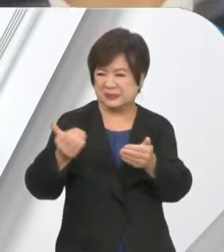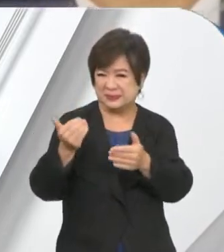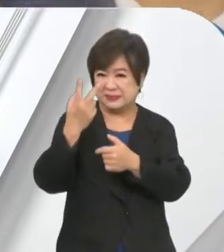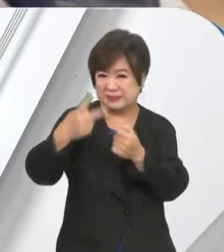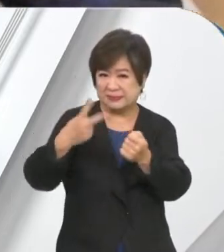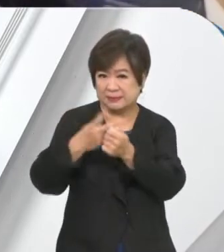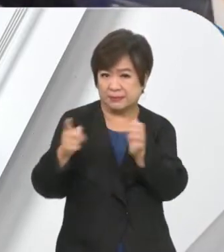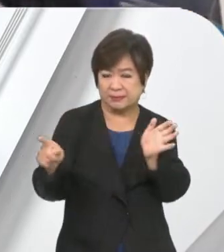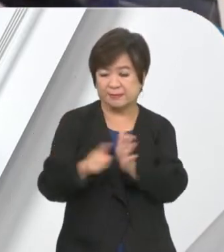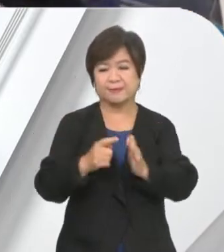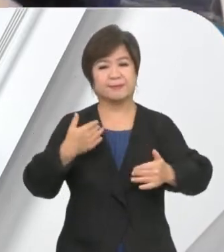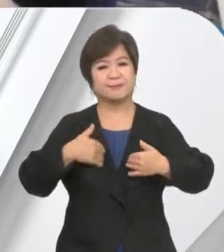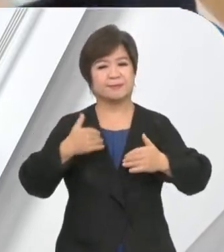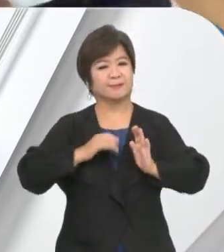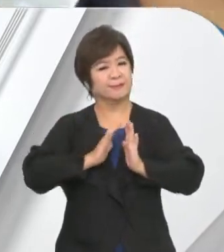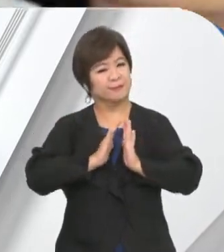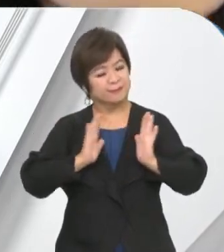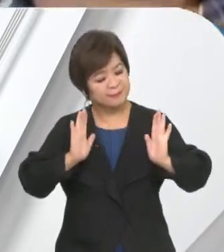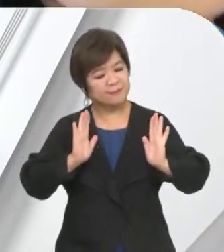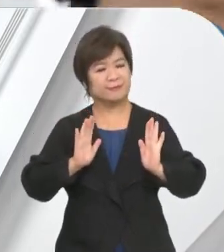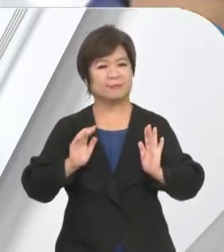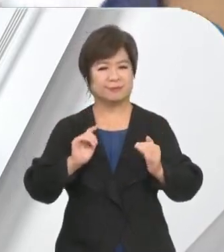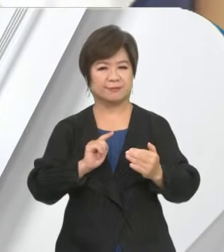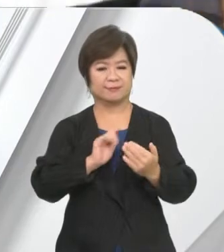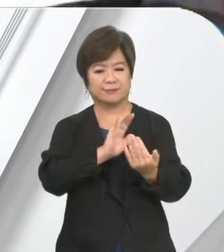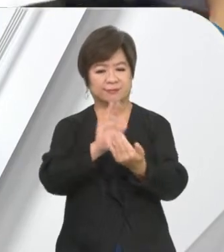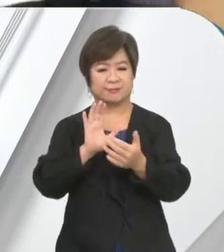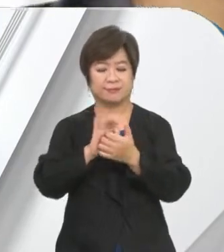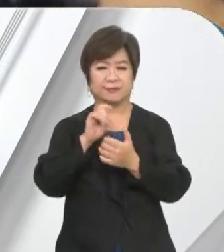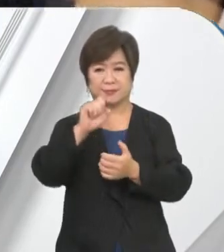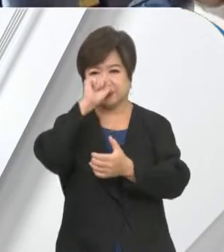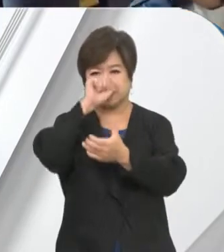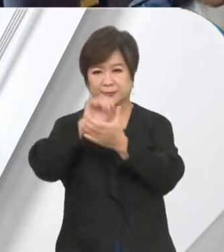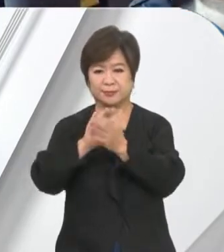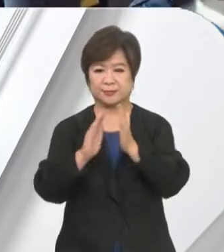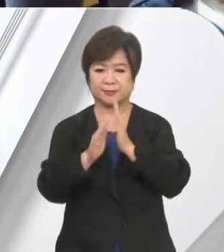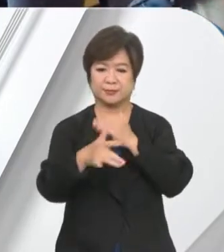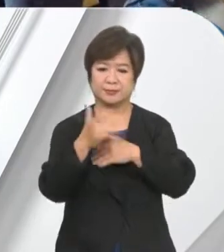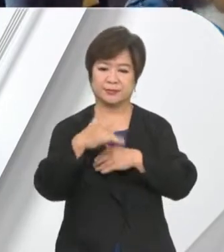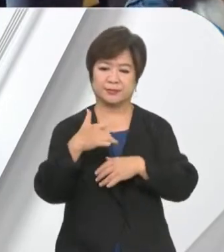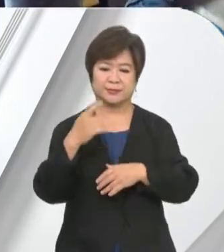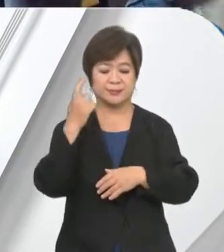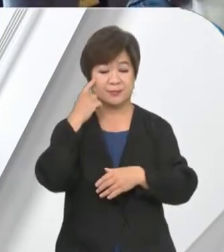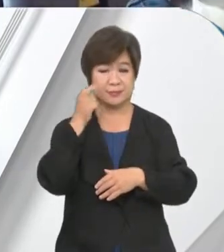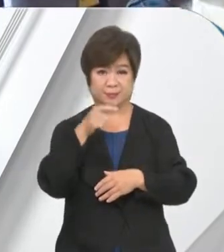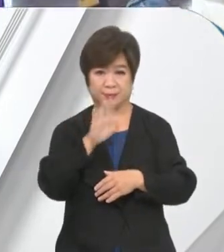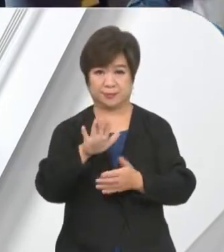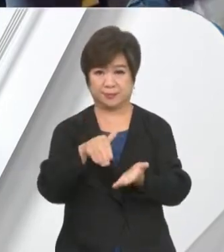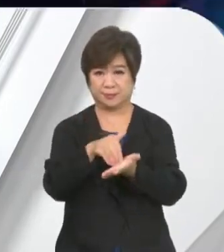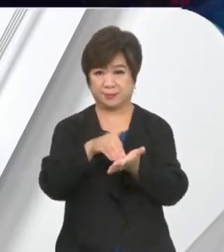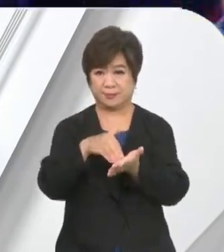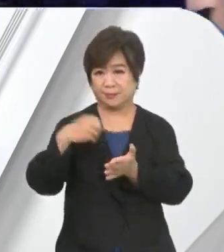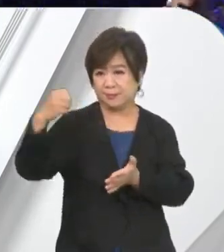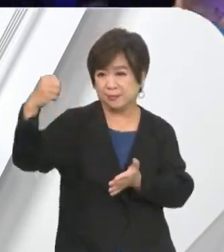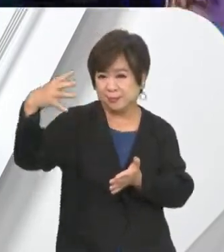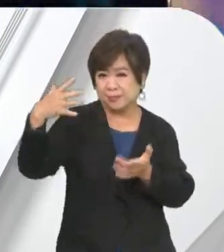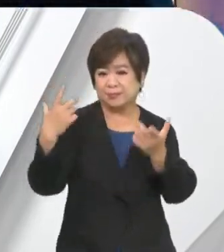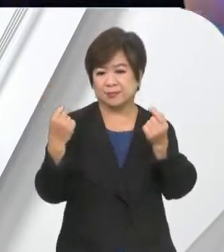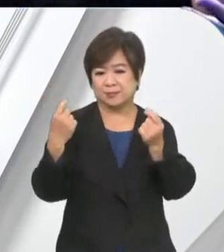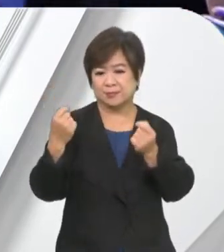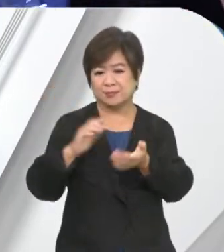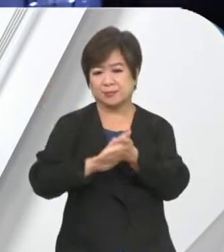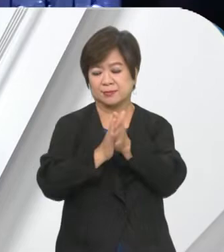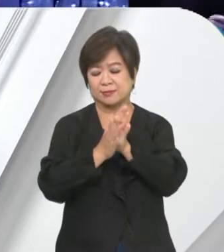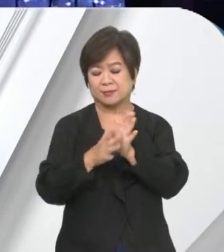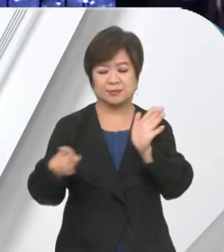家的。不过同 fans 同好朋友的心肝态度，佮转述朱丽琴的温柔同一条，就会变做佮拥